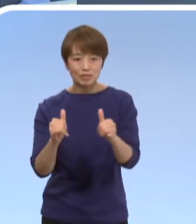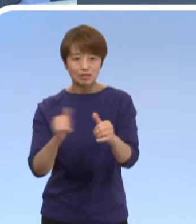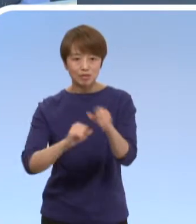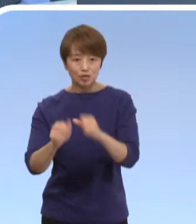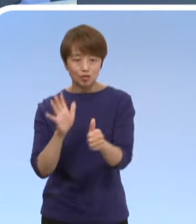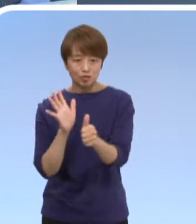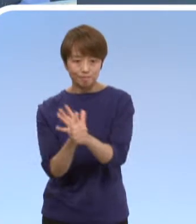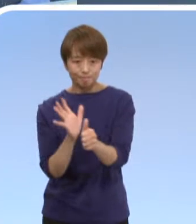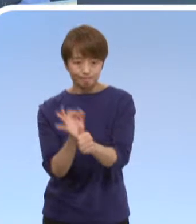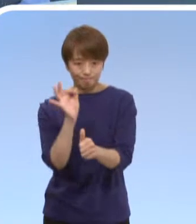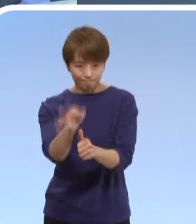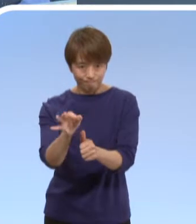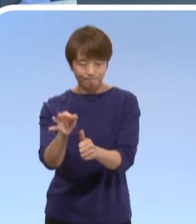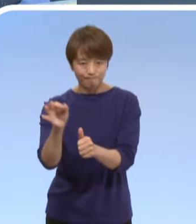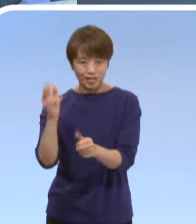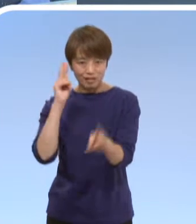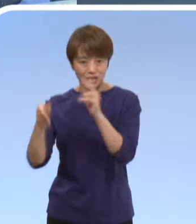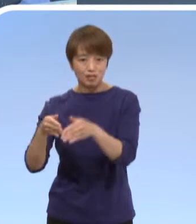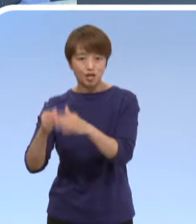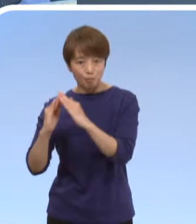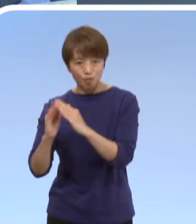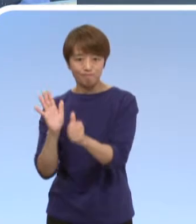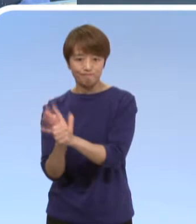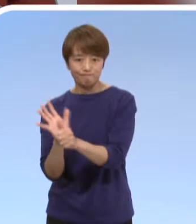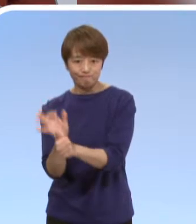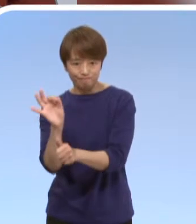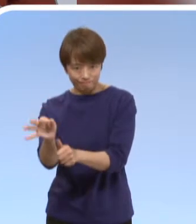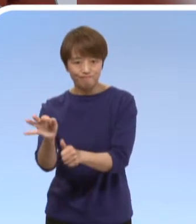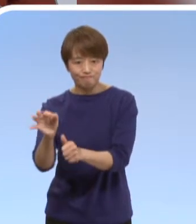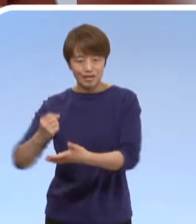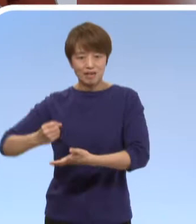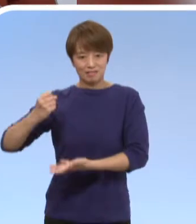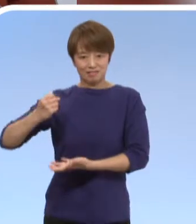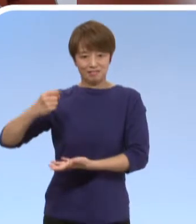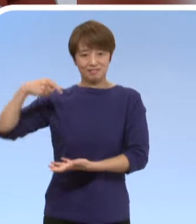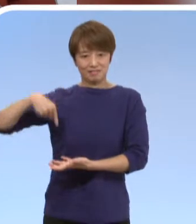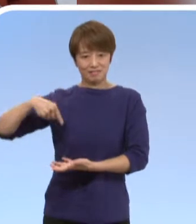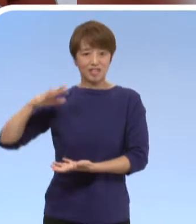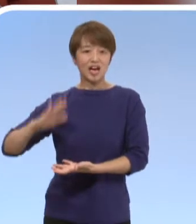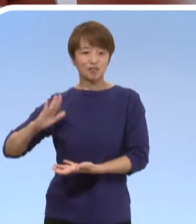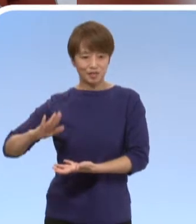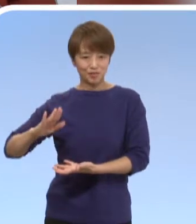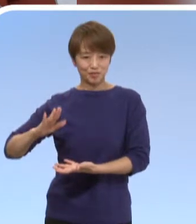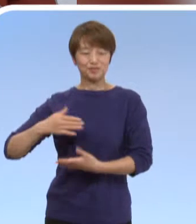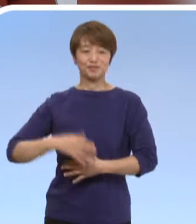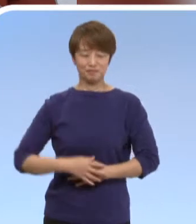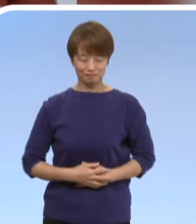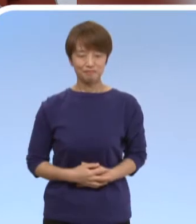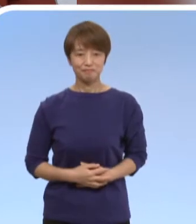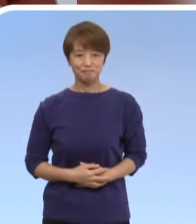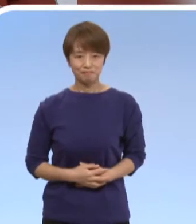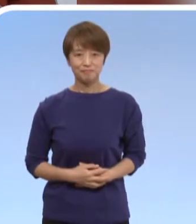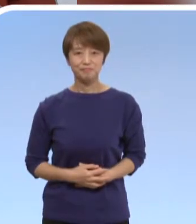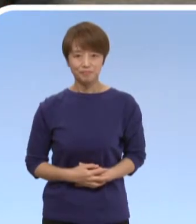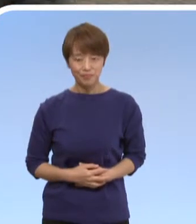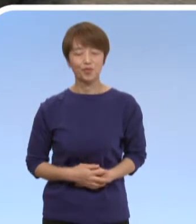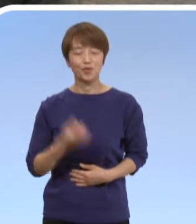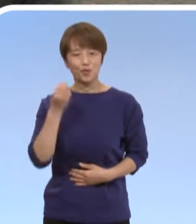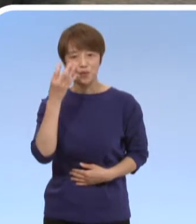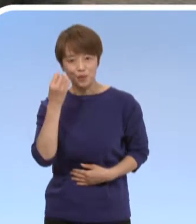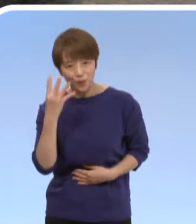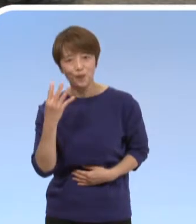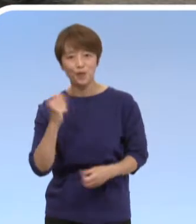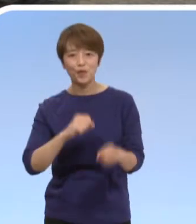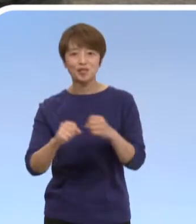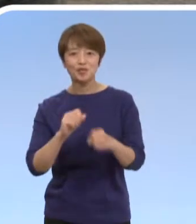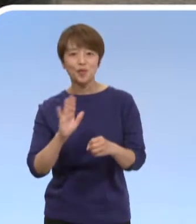民の活動やあるいは企業にですね、使ってもらえるように支援するということで事業を始めてます。 とても